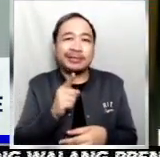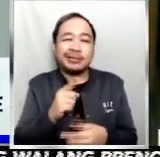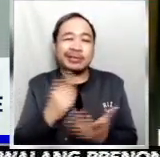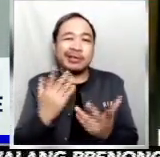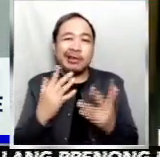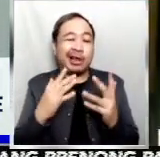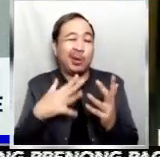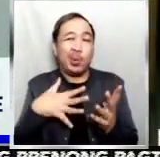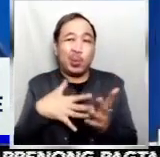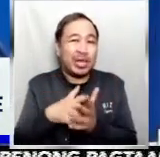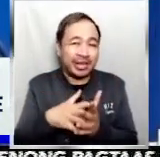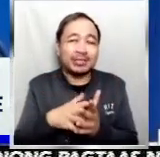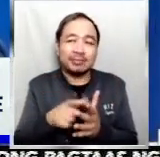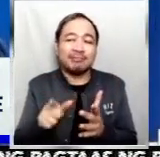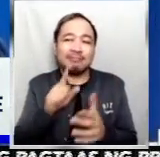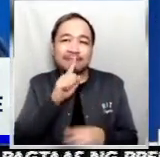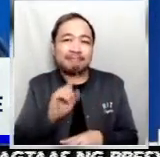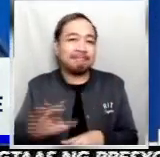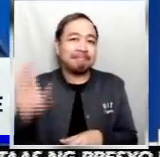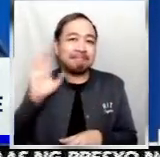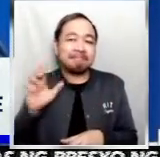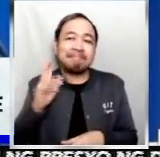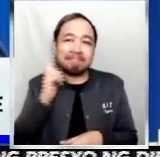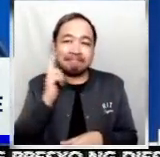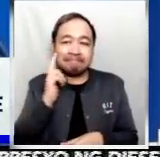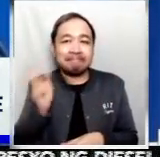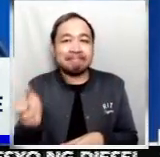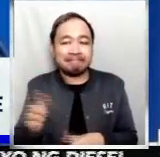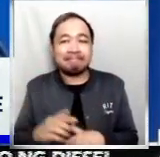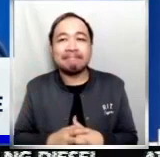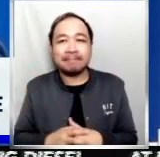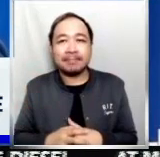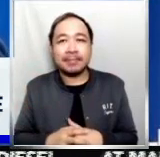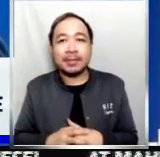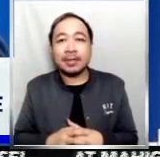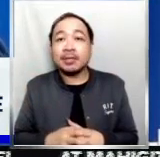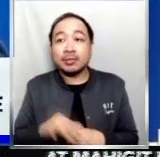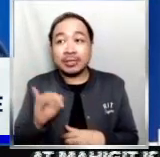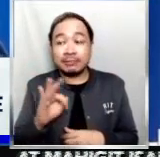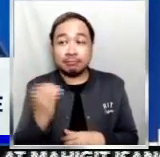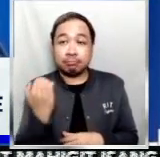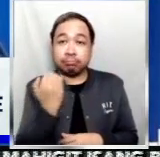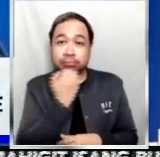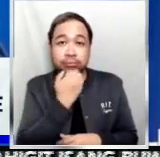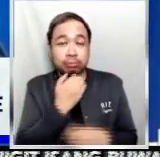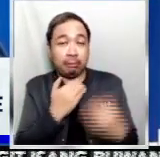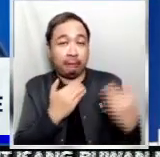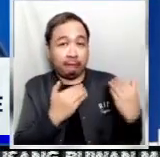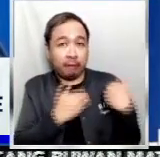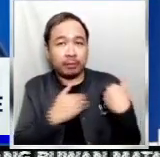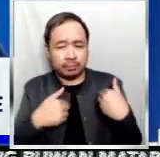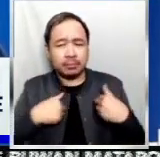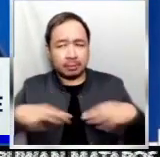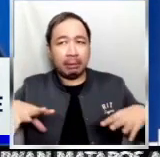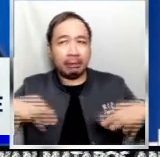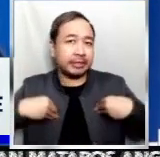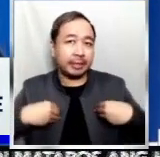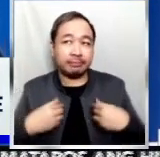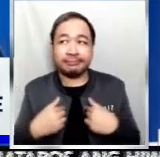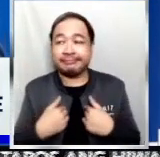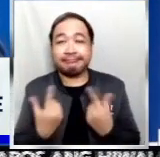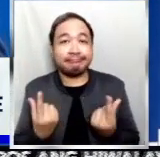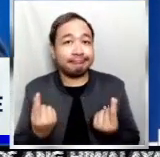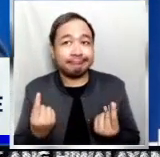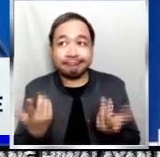na nagkasala dyan, aminin ko na lang. Kasi wala man rin akong magawa. Gusto kong